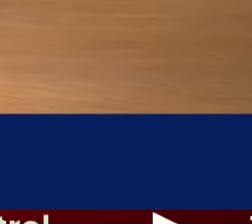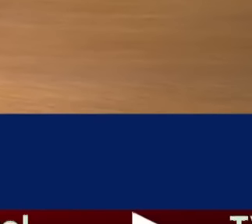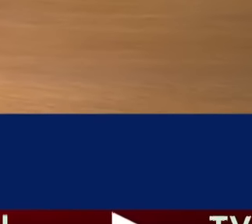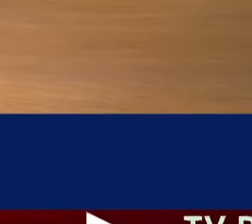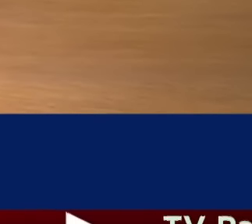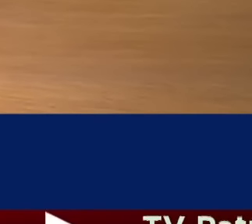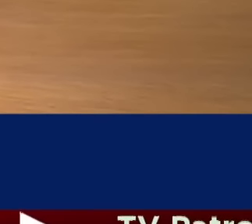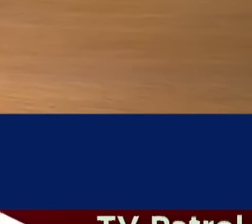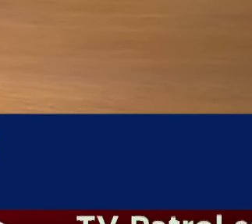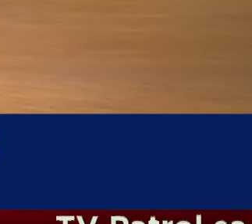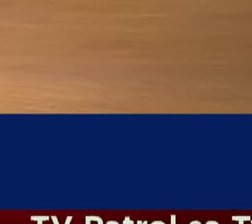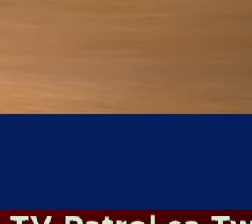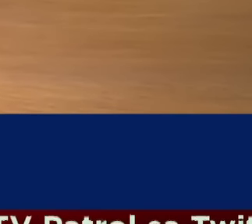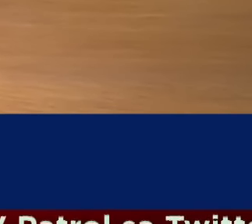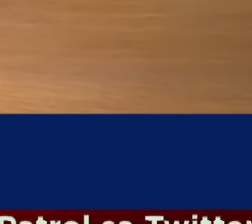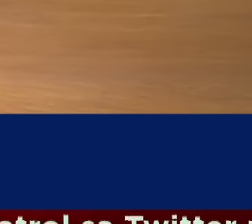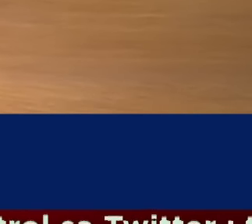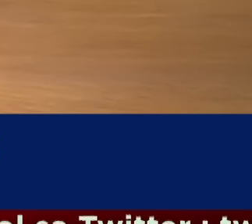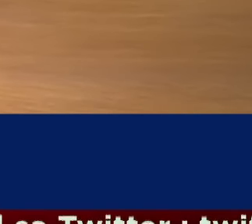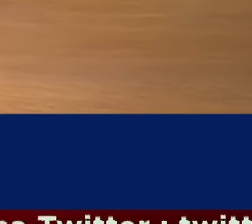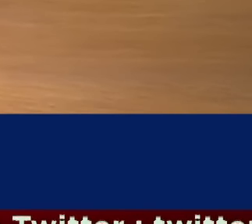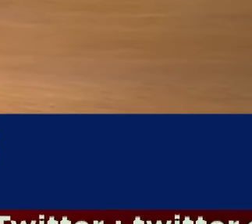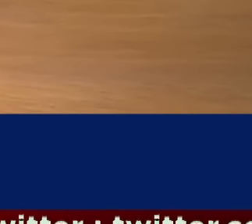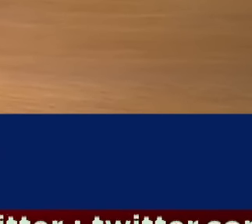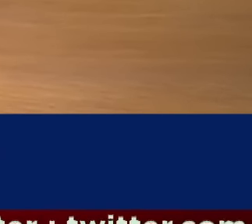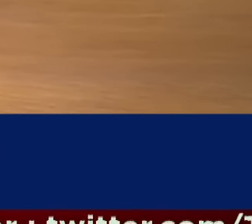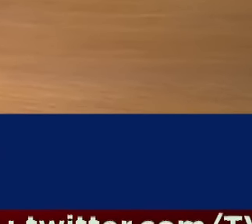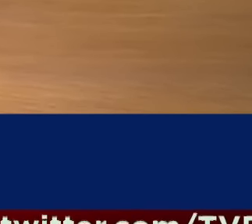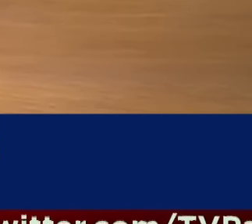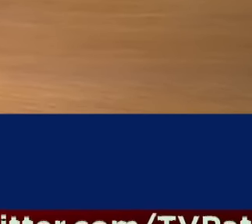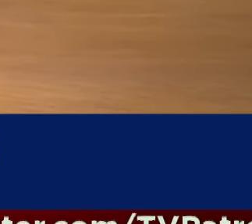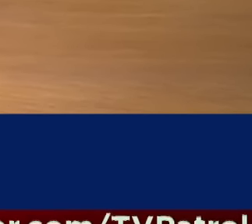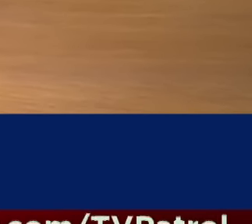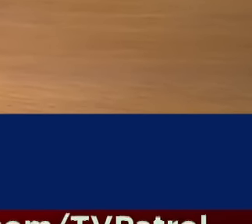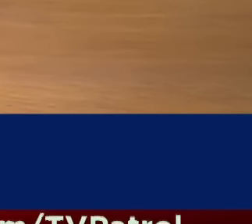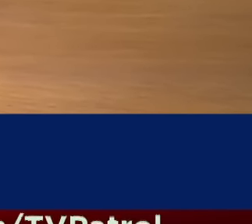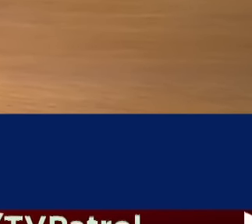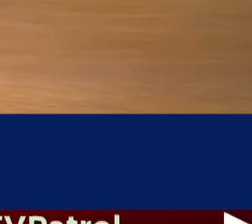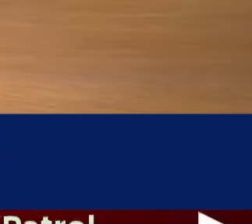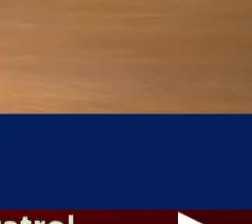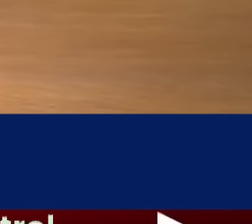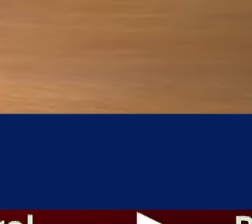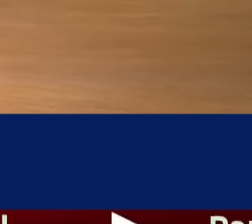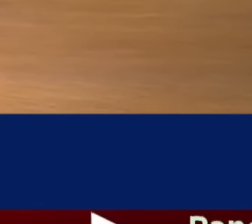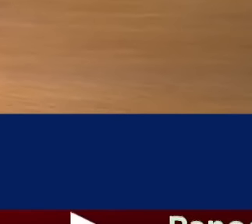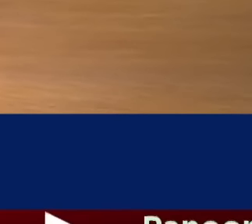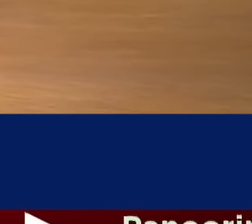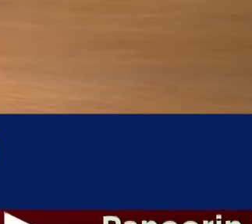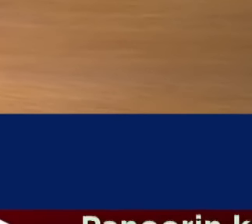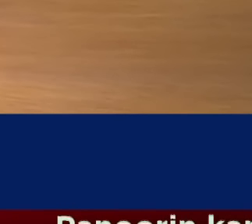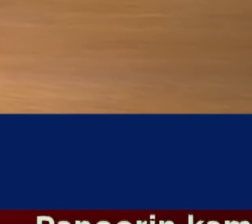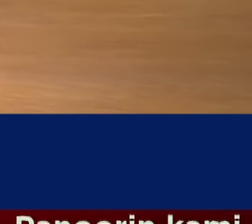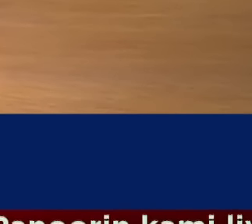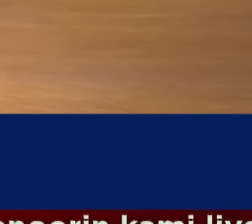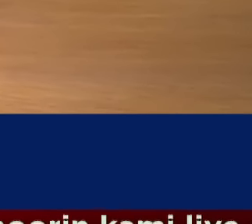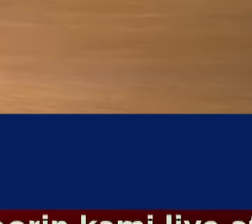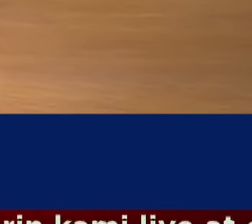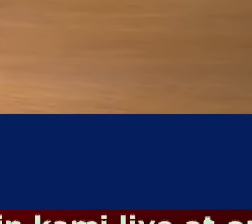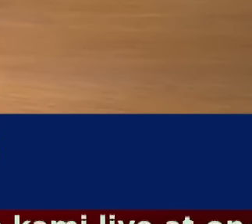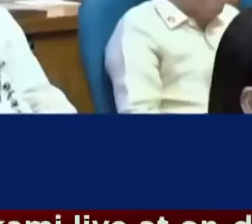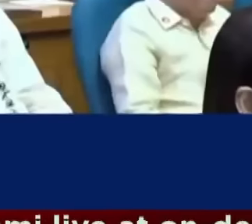recalibrating the K-10 curriculum to ensure that it is always relevant, responsive, and at par with